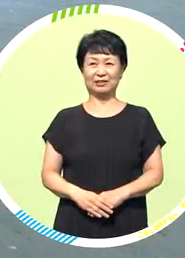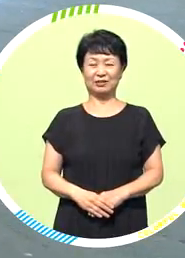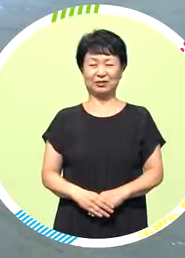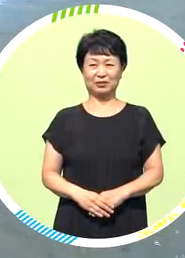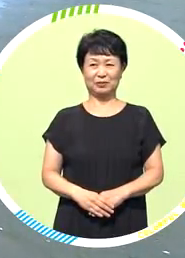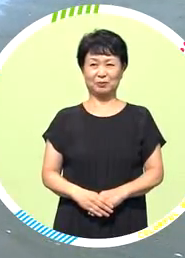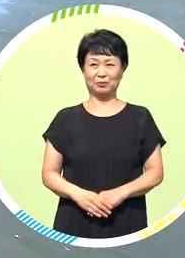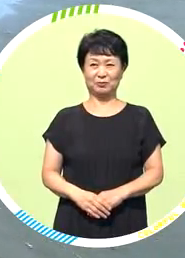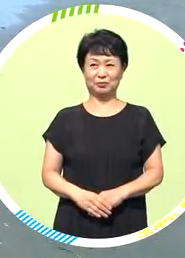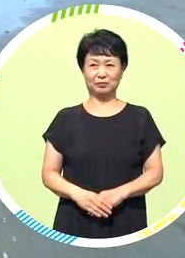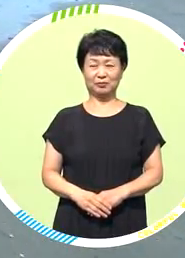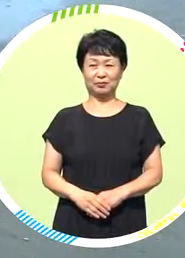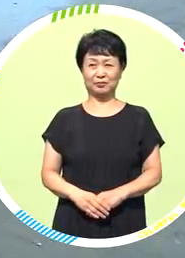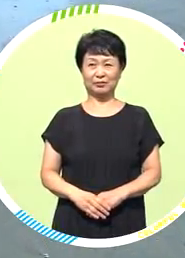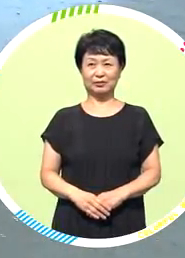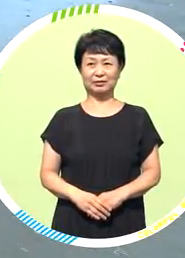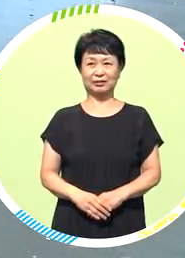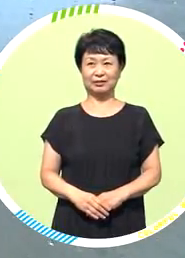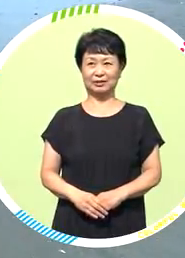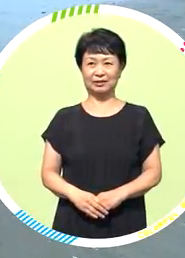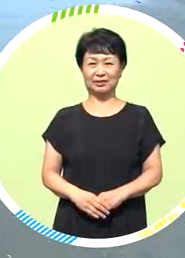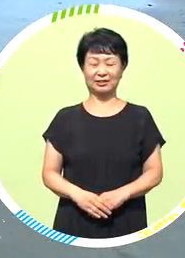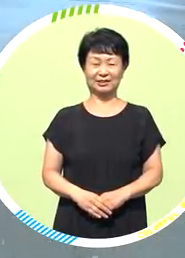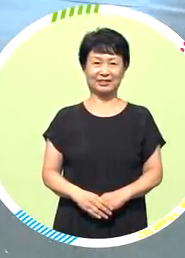やり返すよ、もう